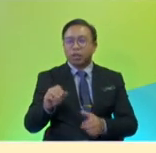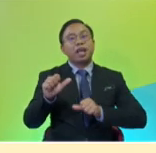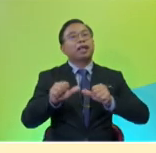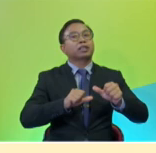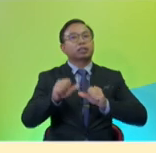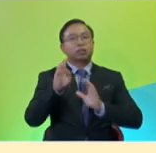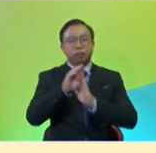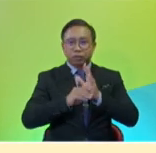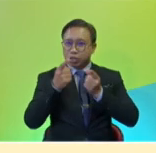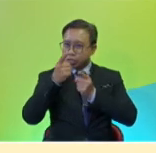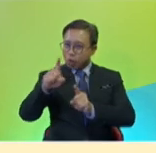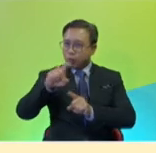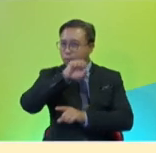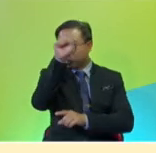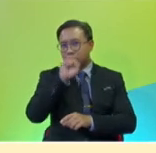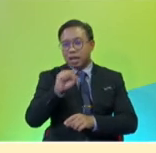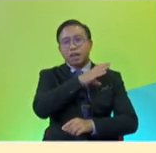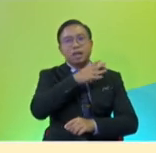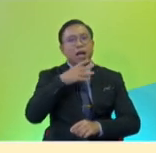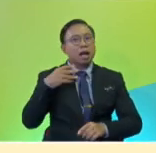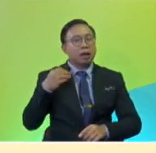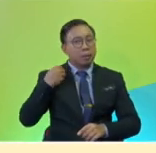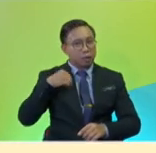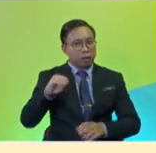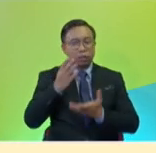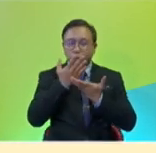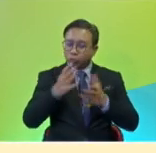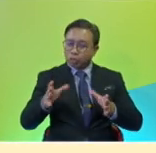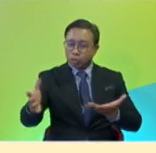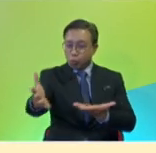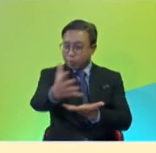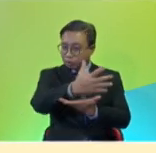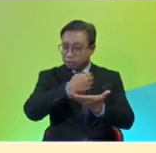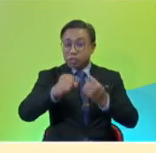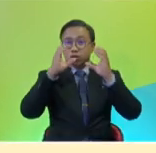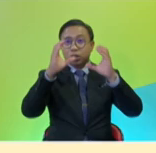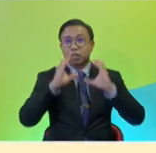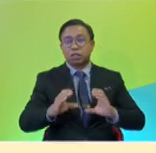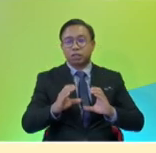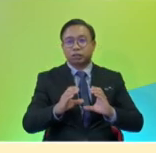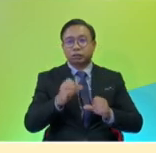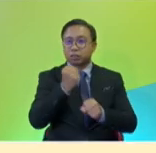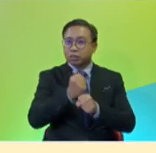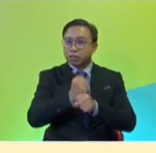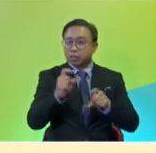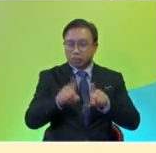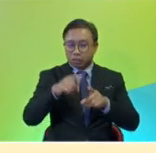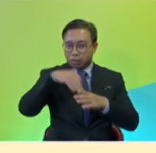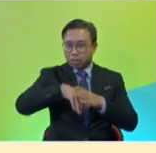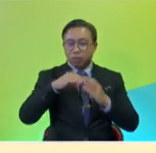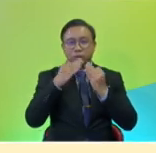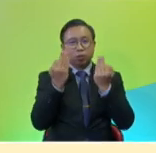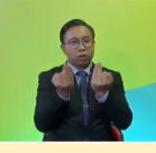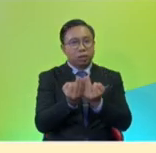menjawab soalan dan juga mereka sudah menguasai cara-cara bekerjasama dalam keluarga kerana